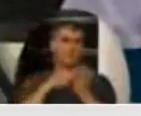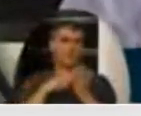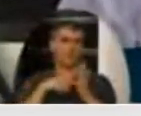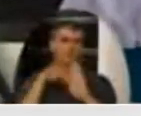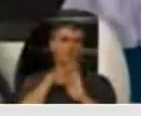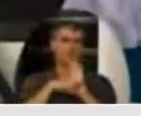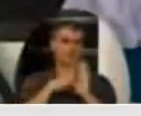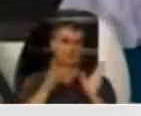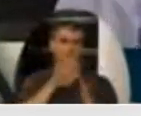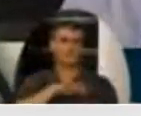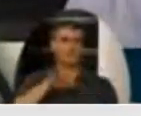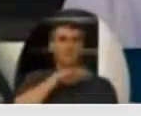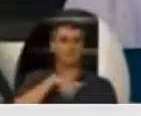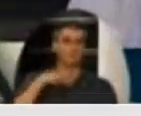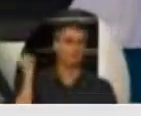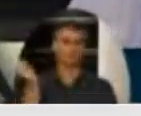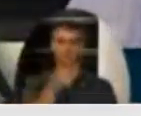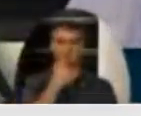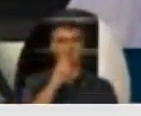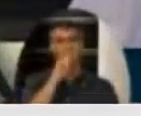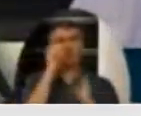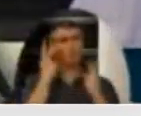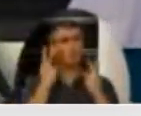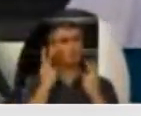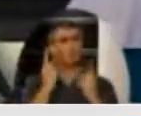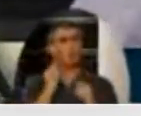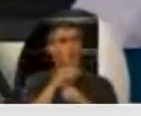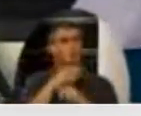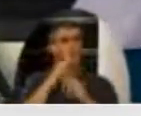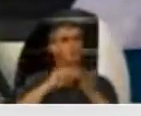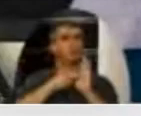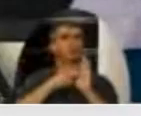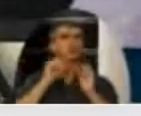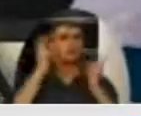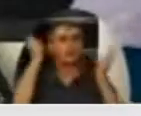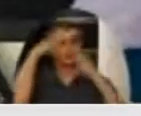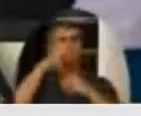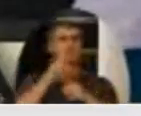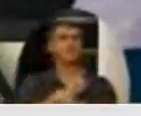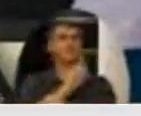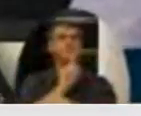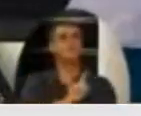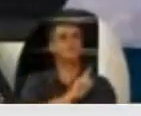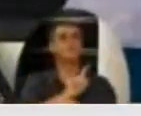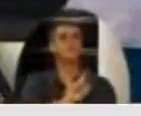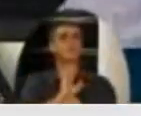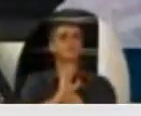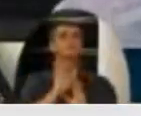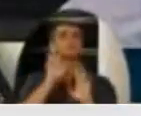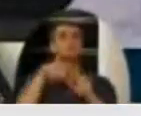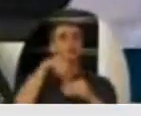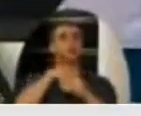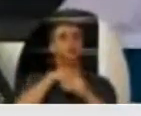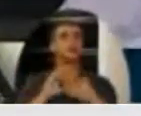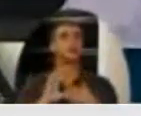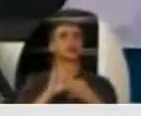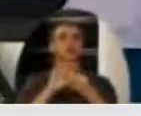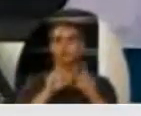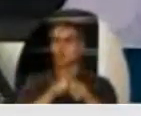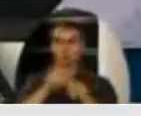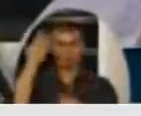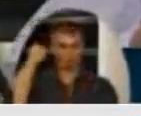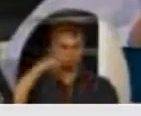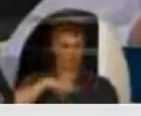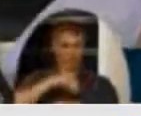התנאים האזוריים. ולכן אולי כדאי להגיע למתווה של הסכם ביניים, אשר יש בו הקשר, לא כמו